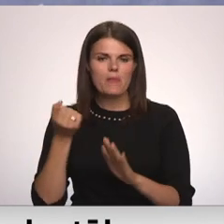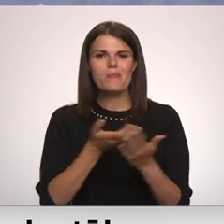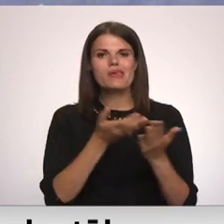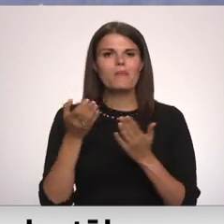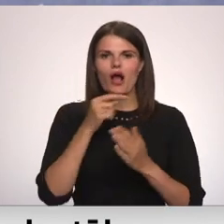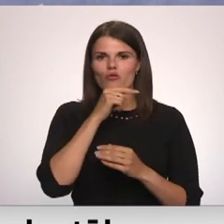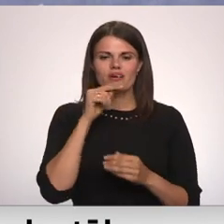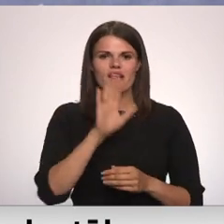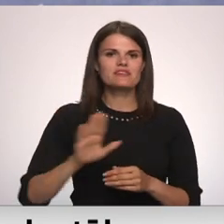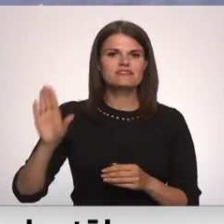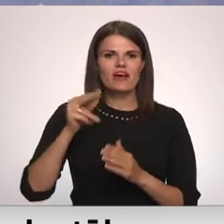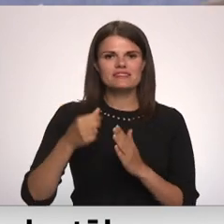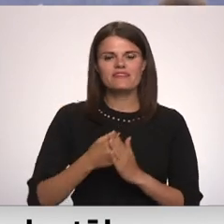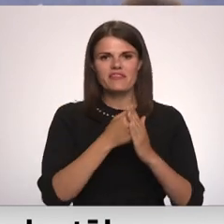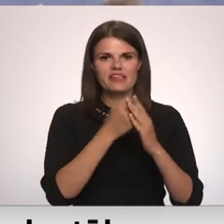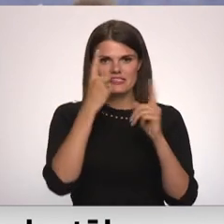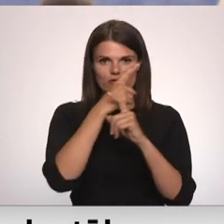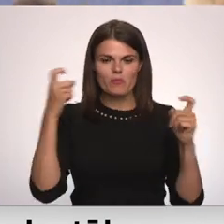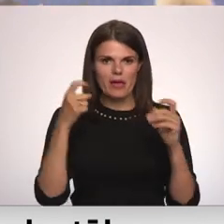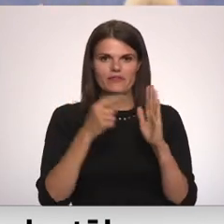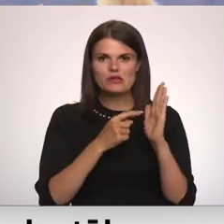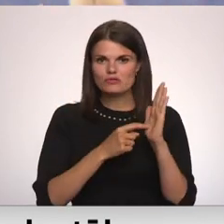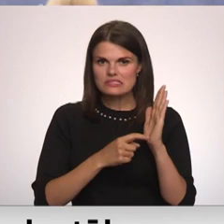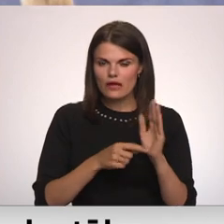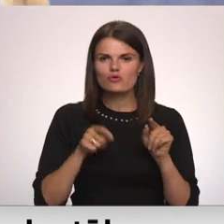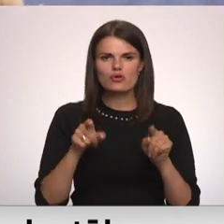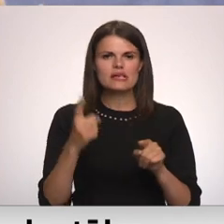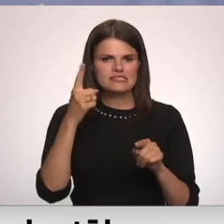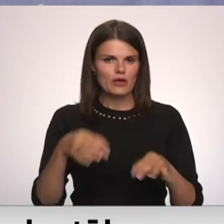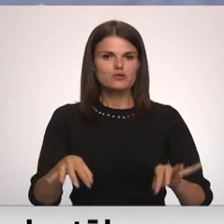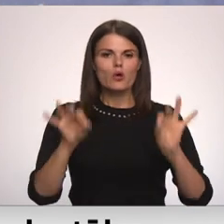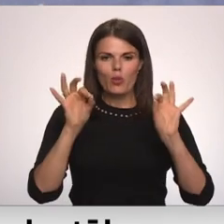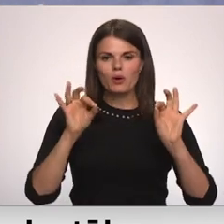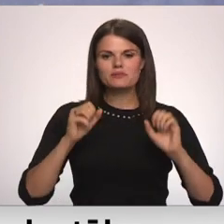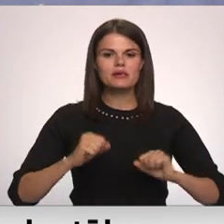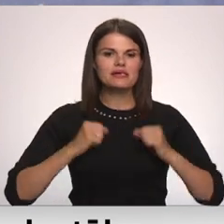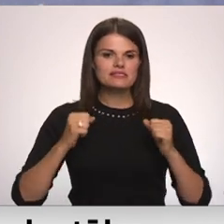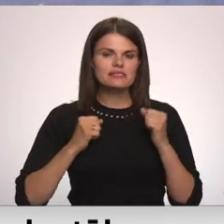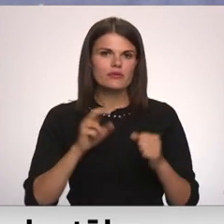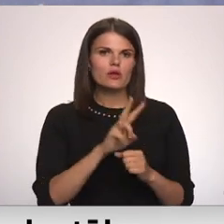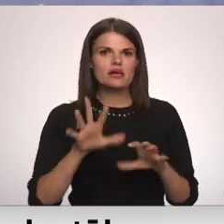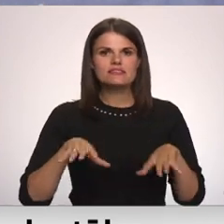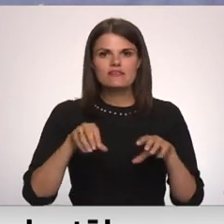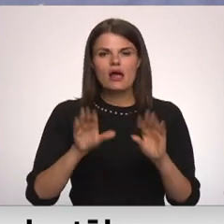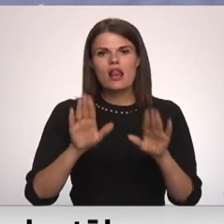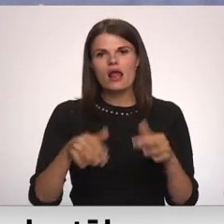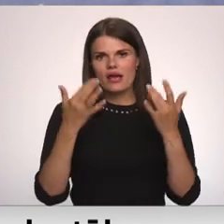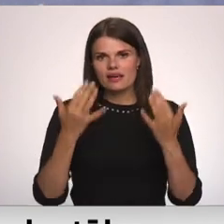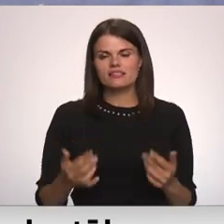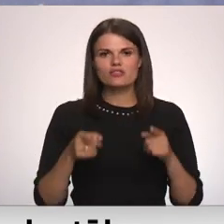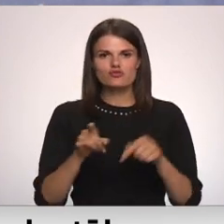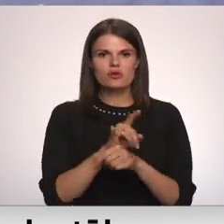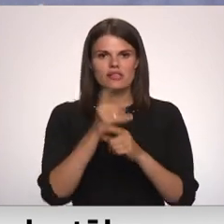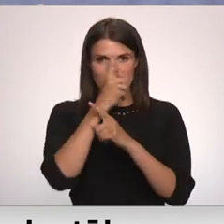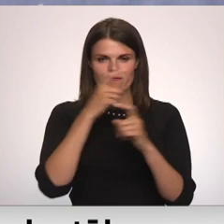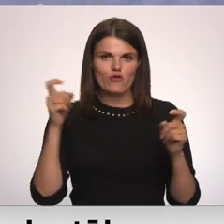Krievijas valsts finansētu mediju saturu. Tas ir viens no nozīmīgākajiem centieniem, kuri tiek veikti, lai risinātu šo